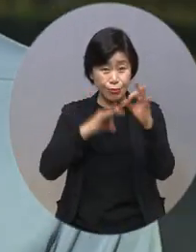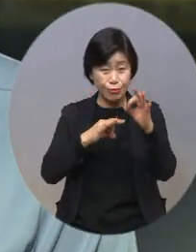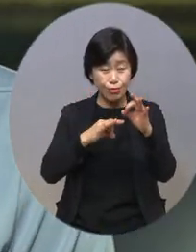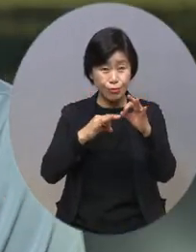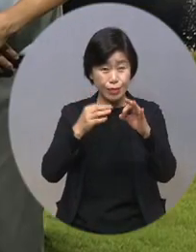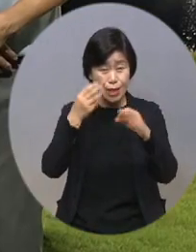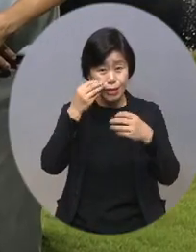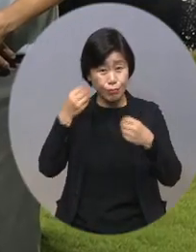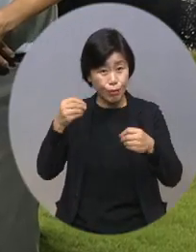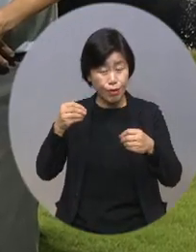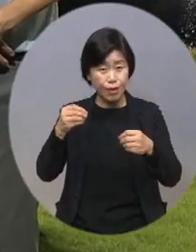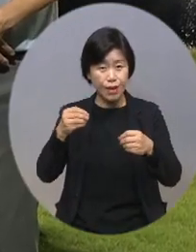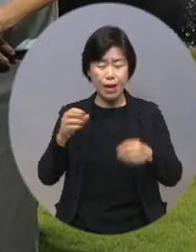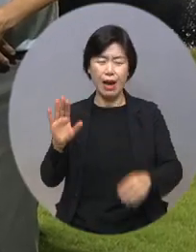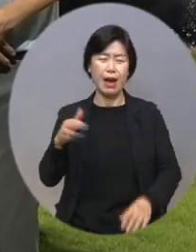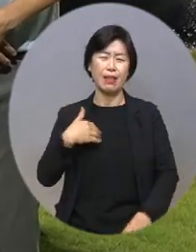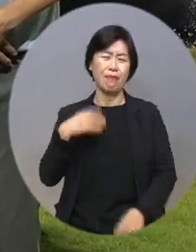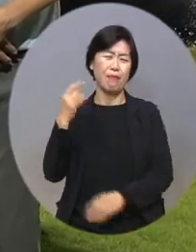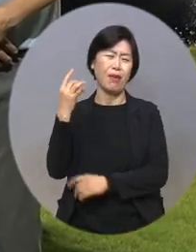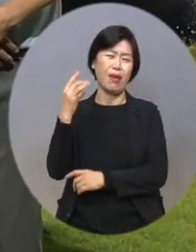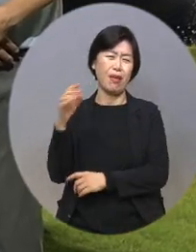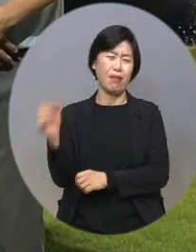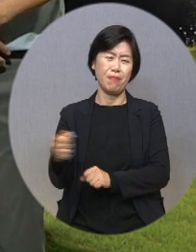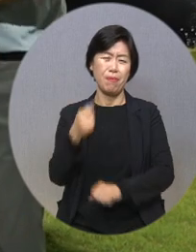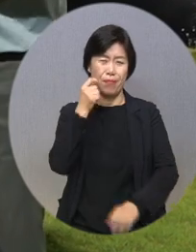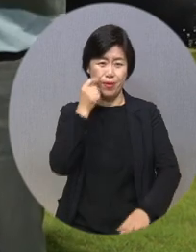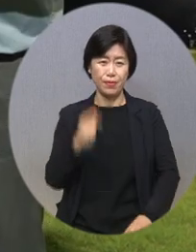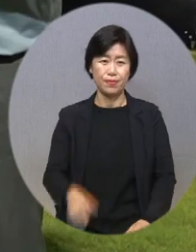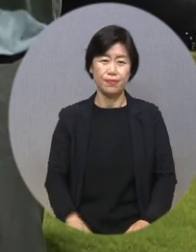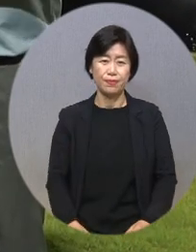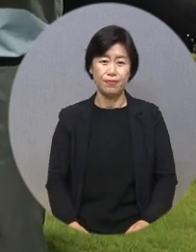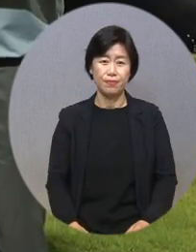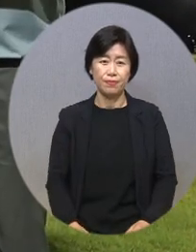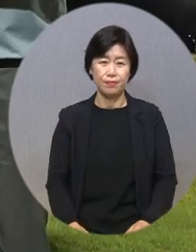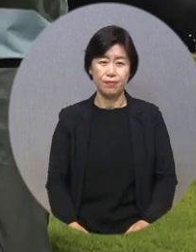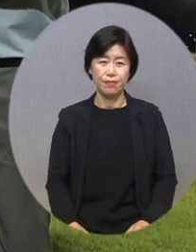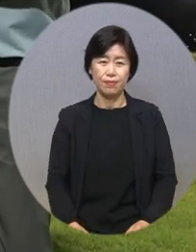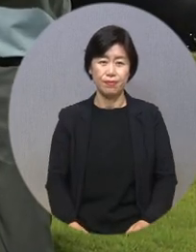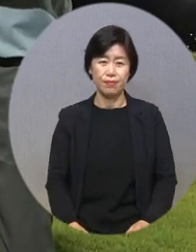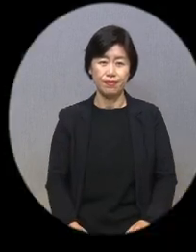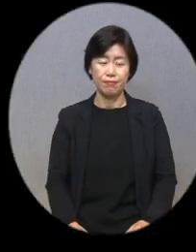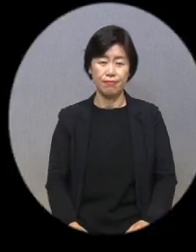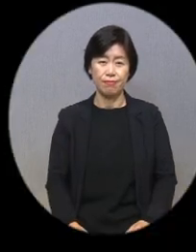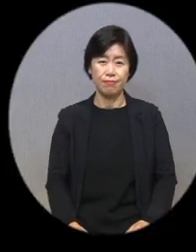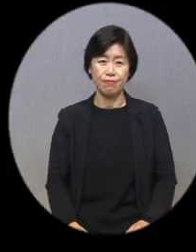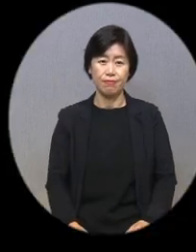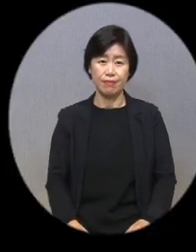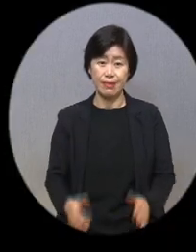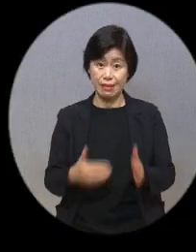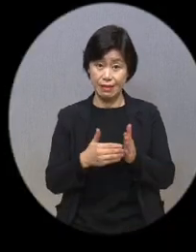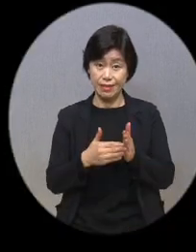치는데 아니야 아니요. 그래서 몰래카메라 결과는 뭔데? 아 그럼 많이 걸렸잖아. 그래서 아 그게 끝이야.